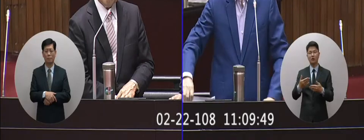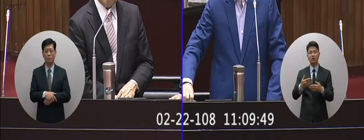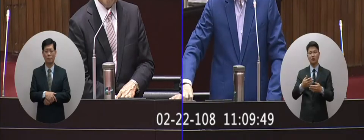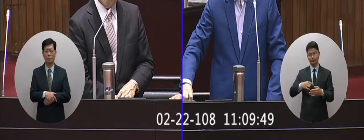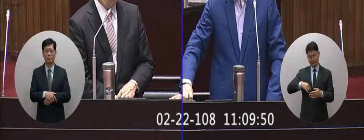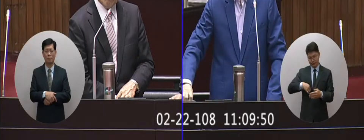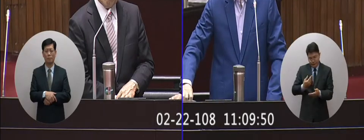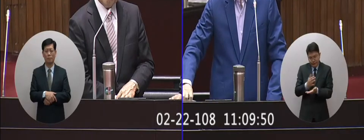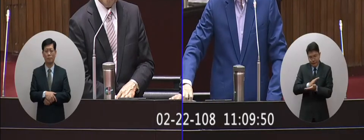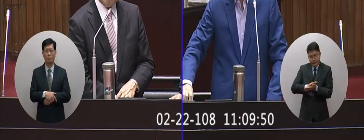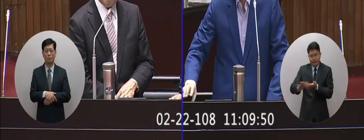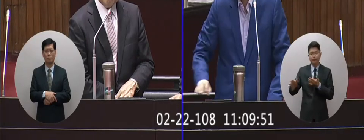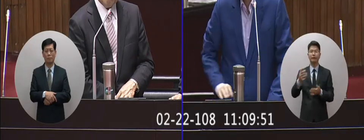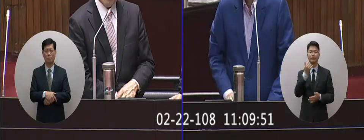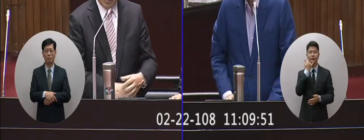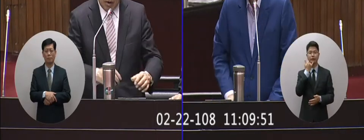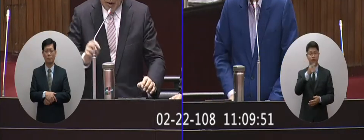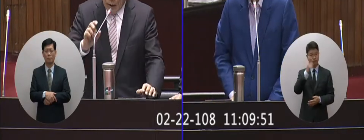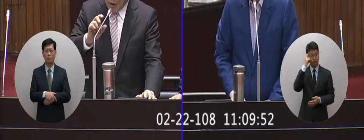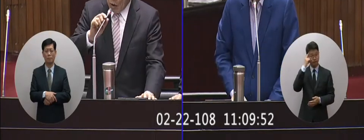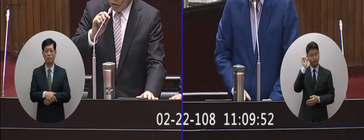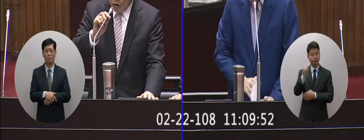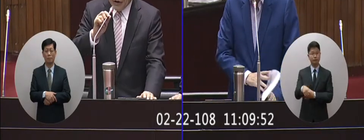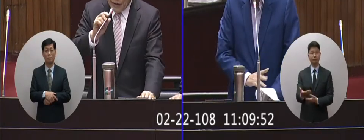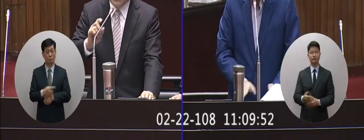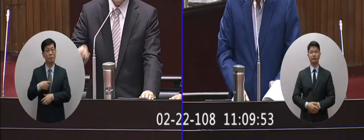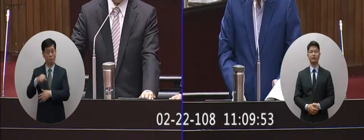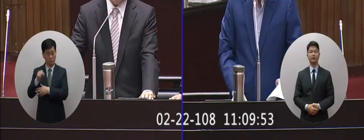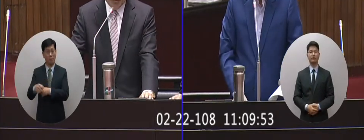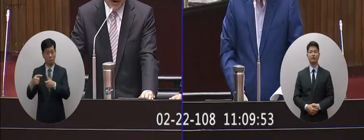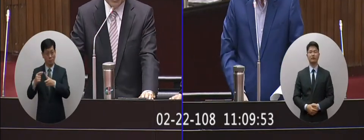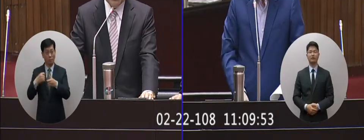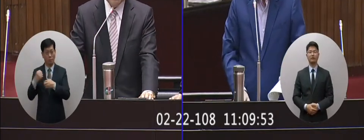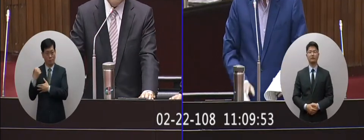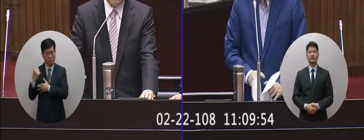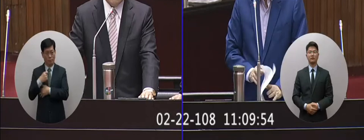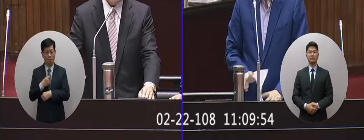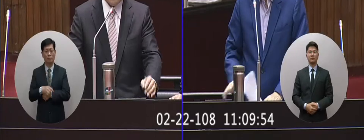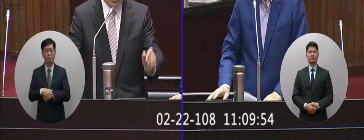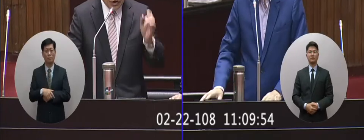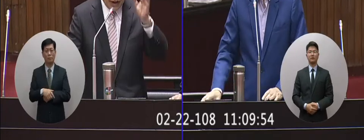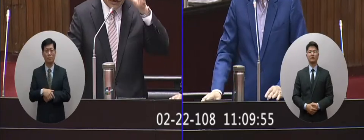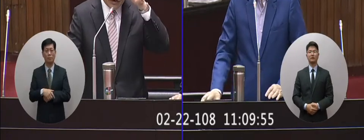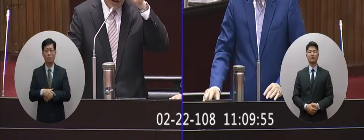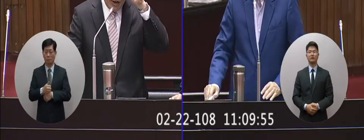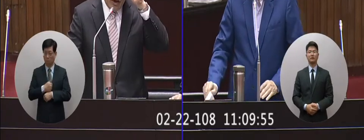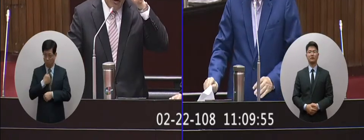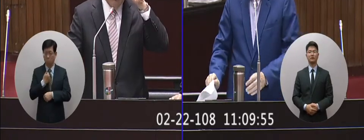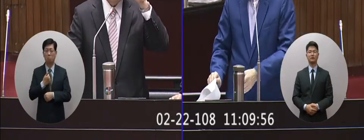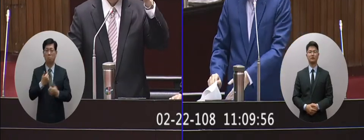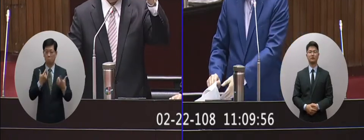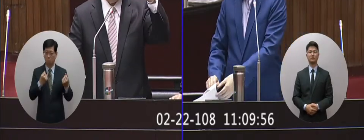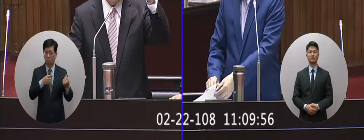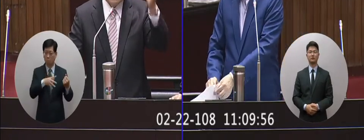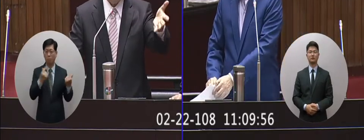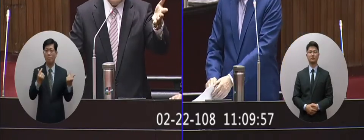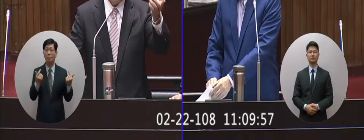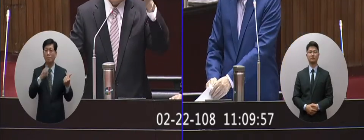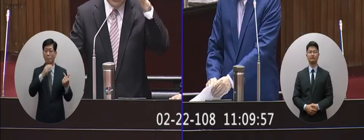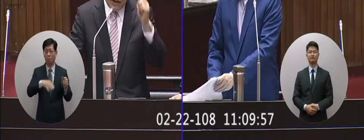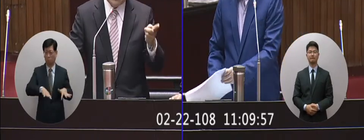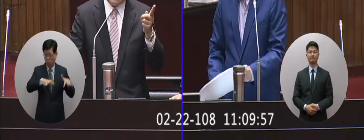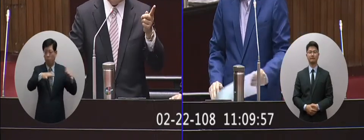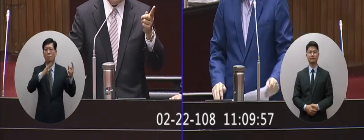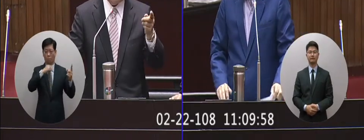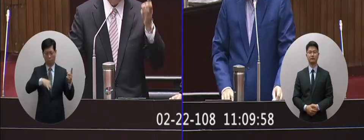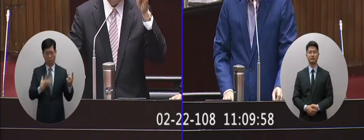然解决了，你同意吗？ 我同意，人应该要努力。那确实也有像淹水，